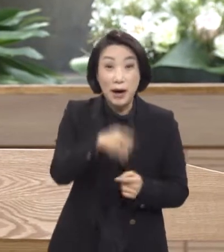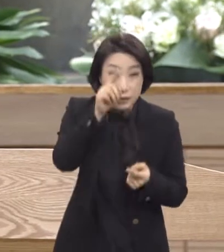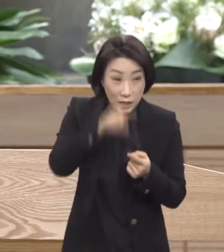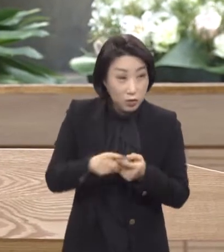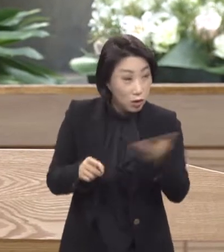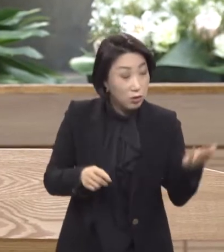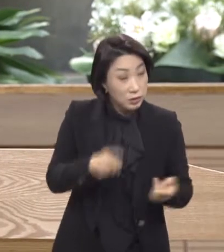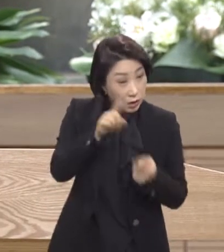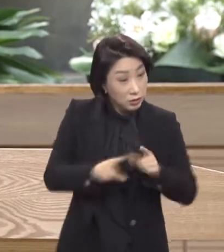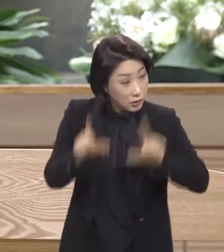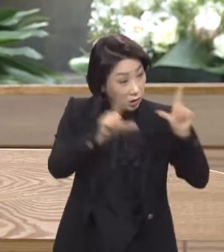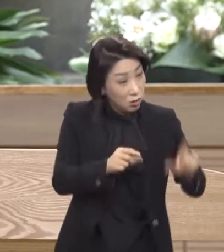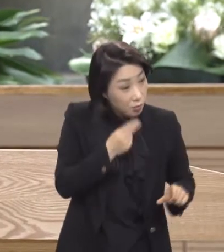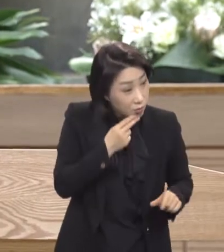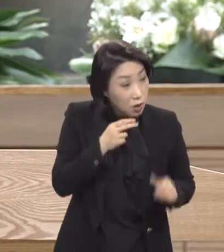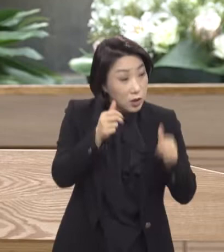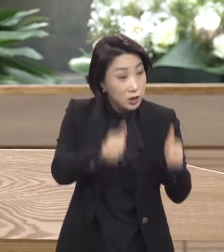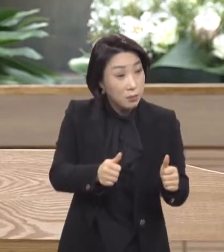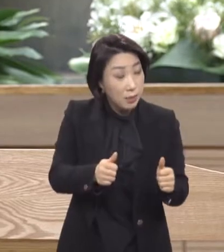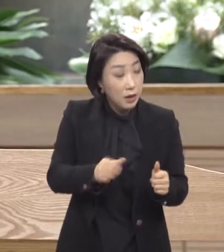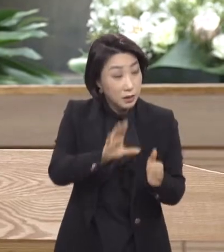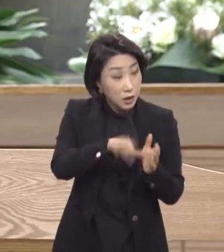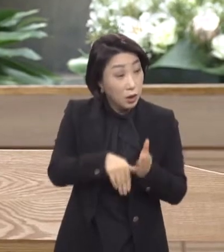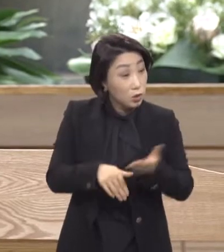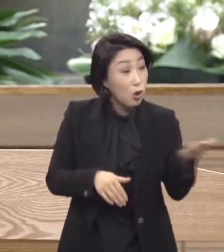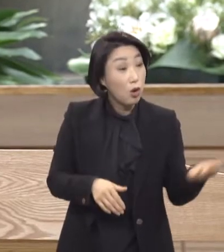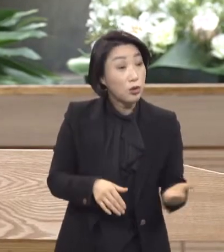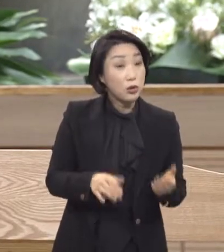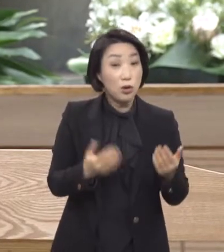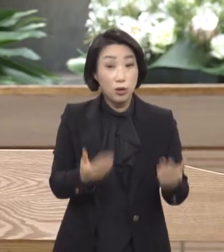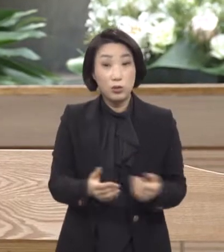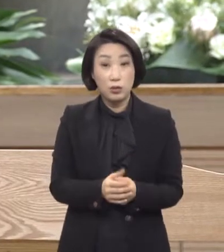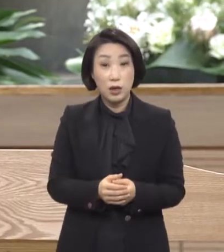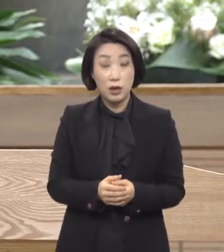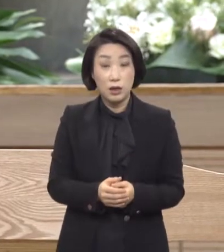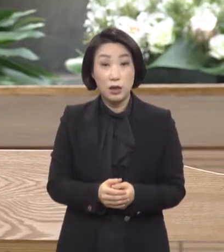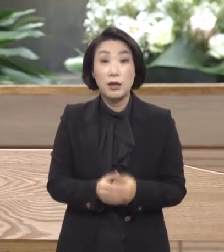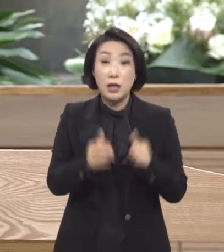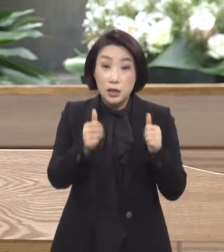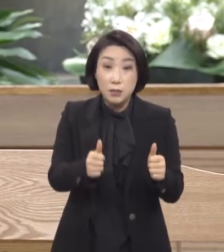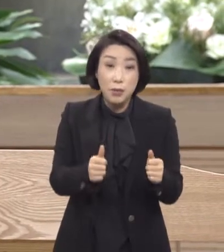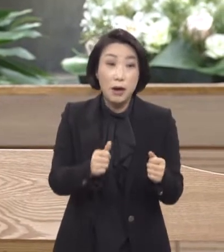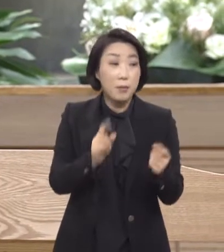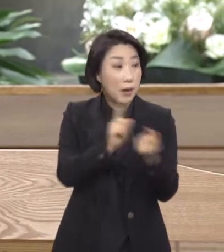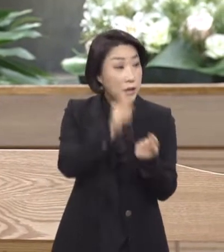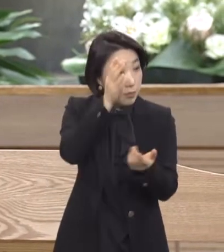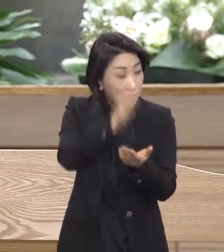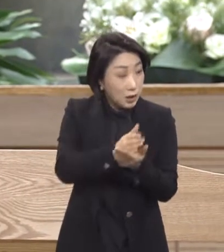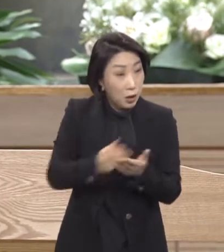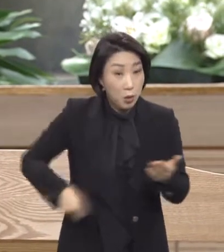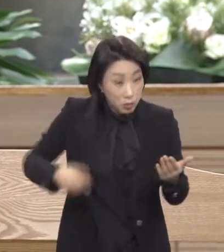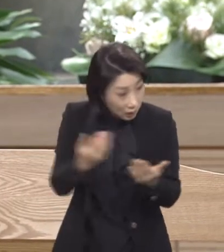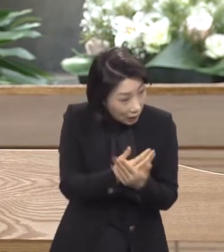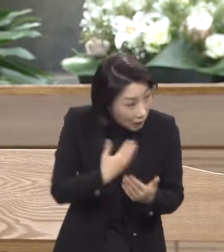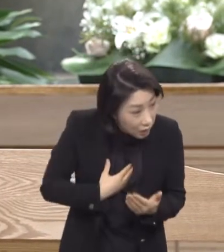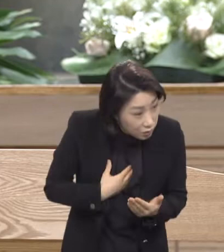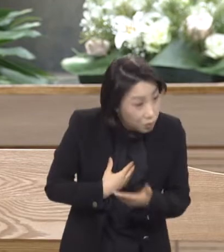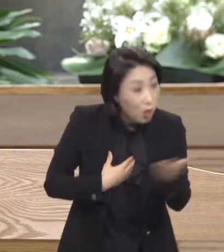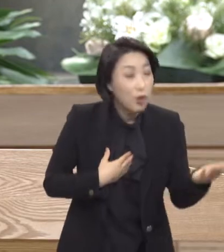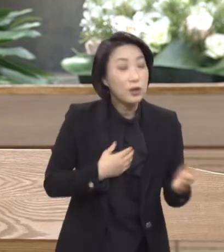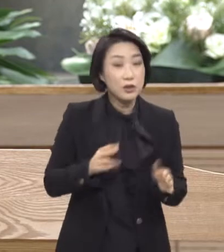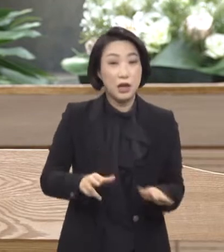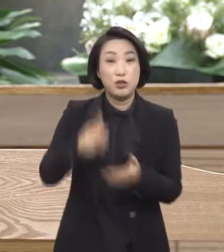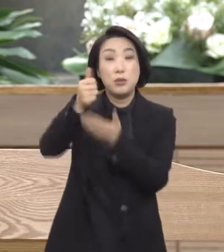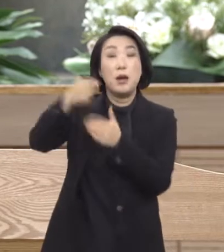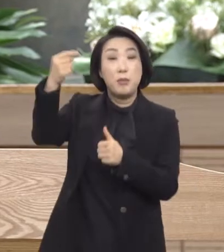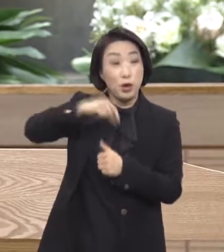못 산 것을 심판하게 될 때 너는 심판받지 않으려고 회개하면 너는 내